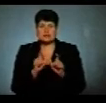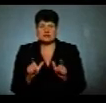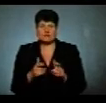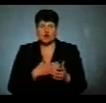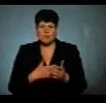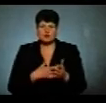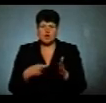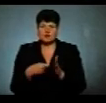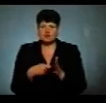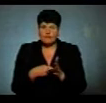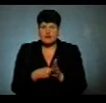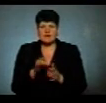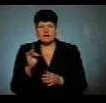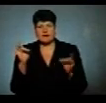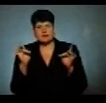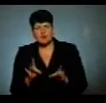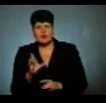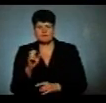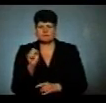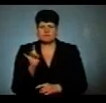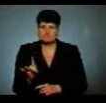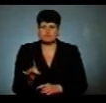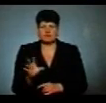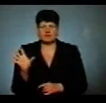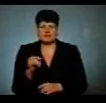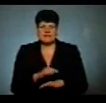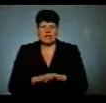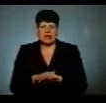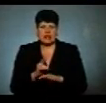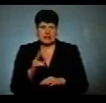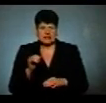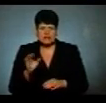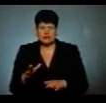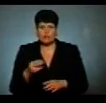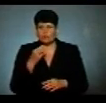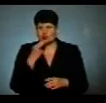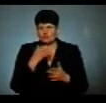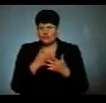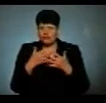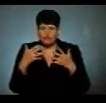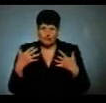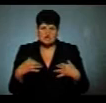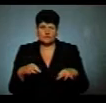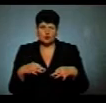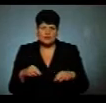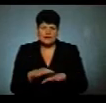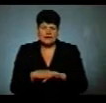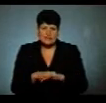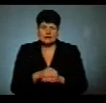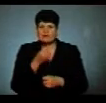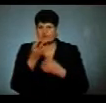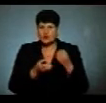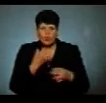харчування, ресторанів, барів, а також усіх ринків, продовольчих продуктів, автомобільних ринків, квіткових